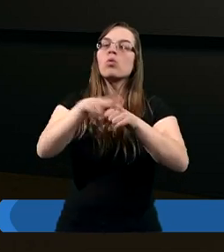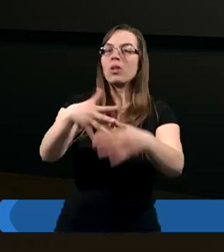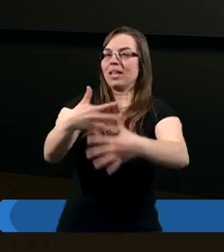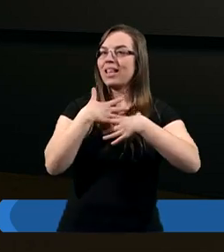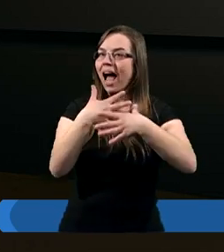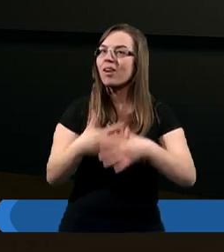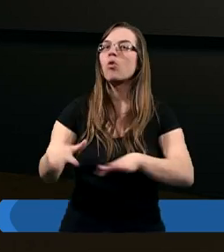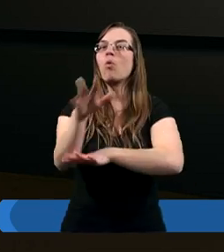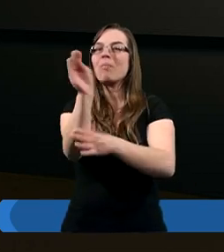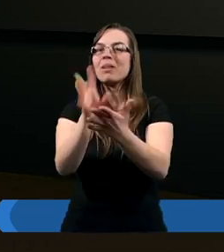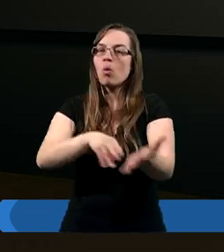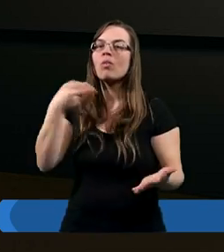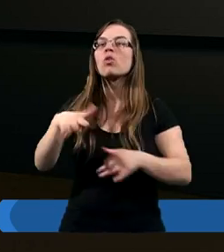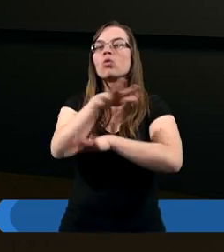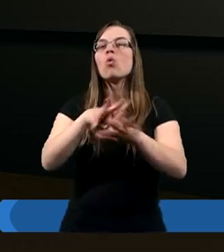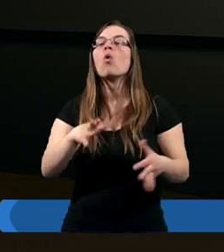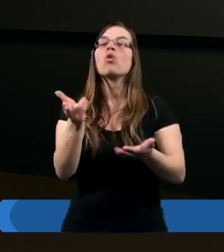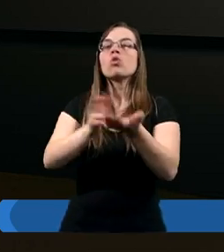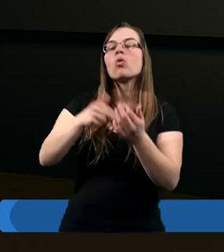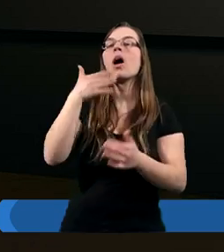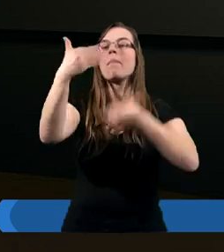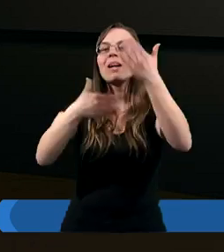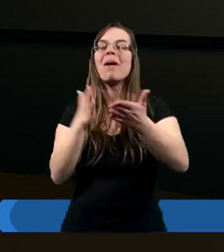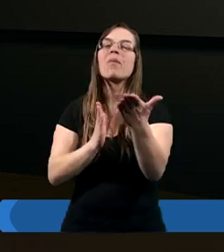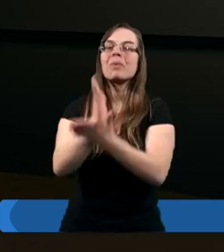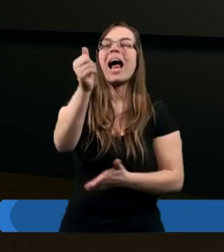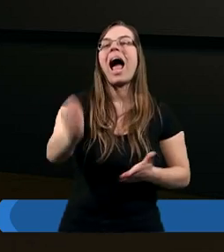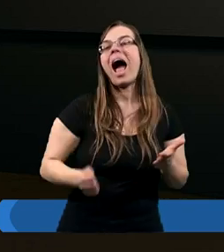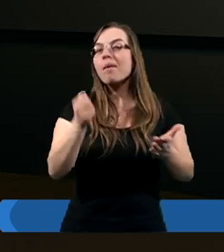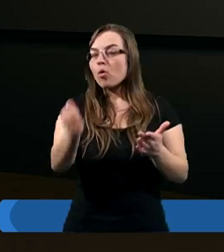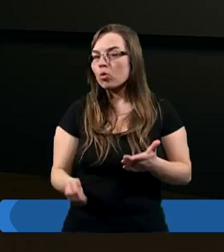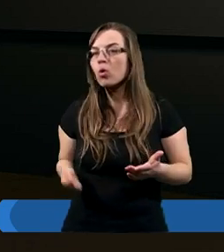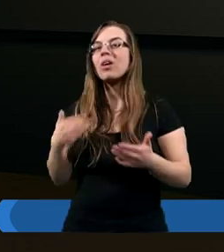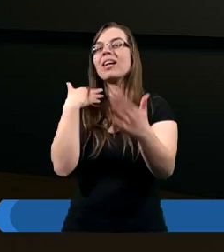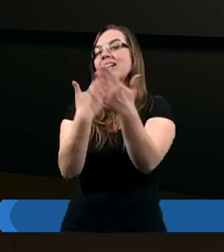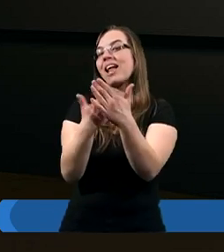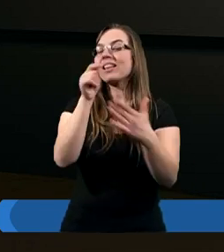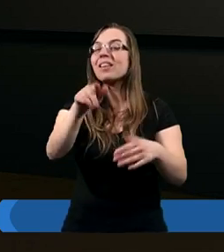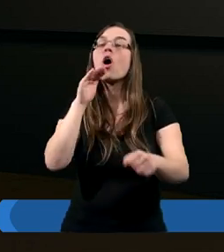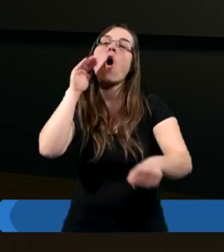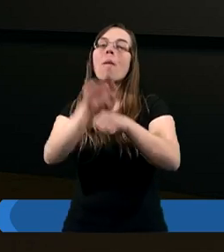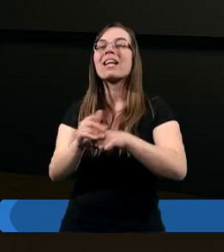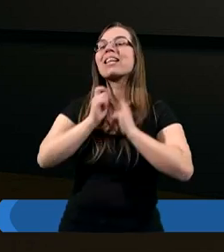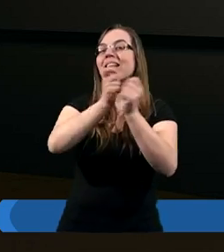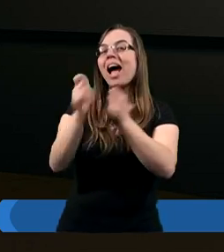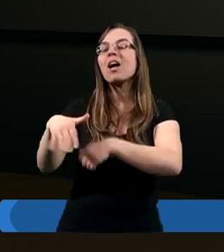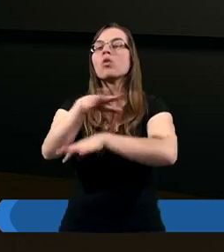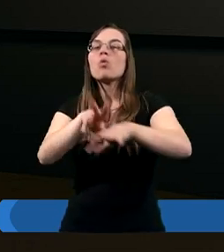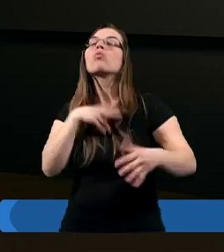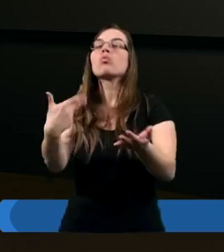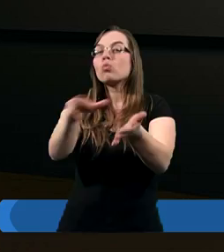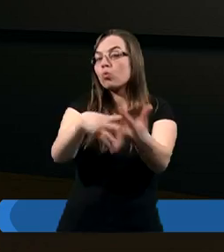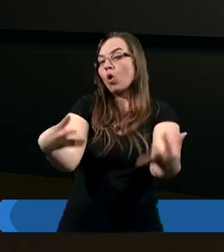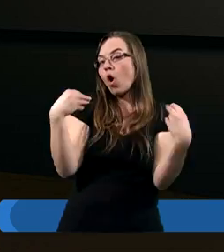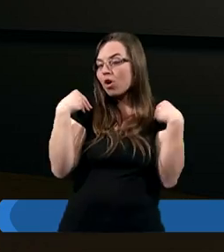Pismo Święte, duch Chrystusa, który przemawiał przez apostołów, bo to był ten obiecany dar Ducha Świętego, który